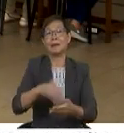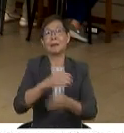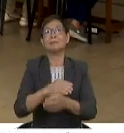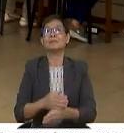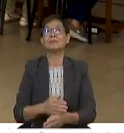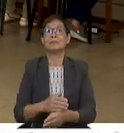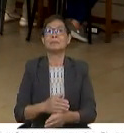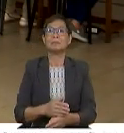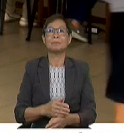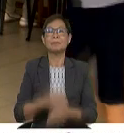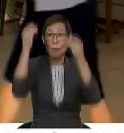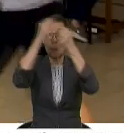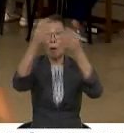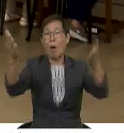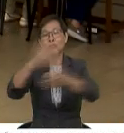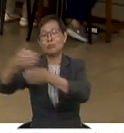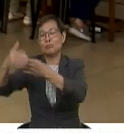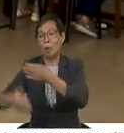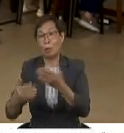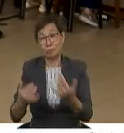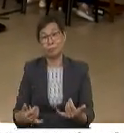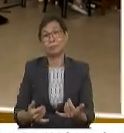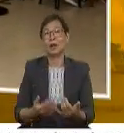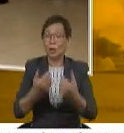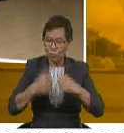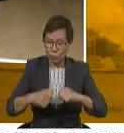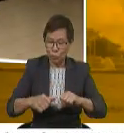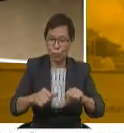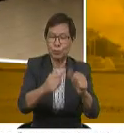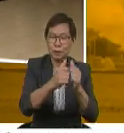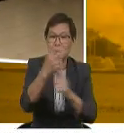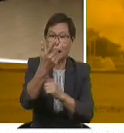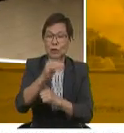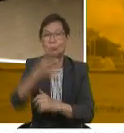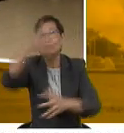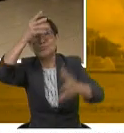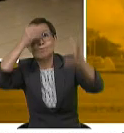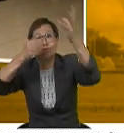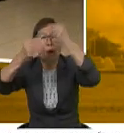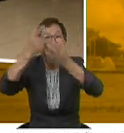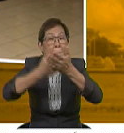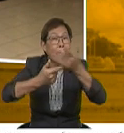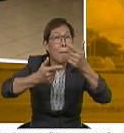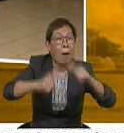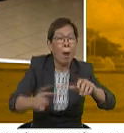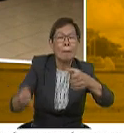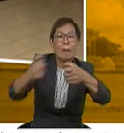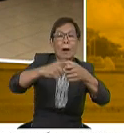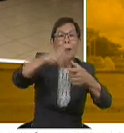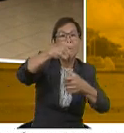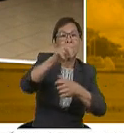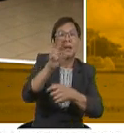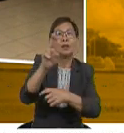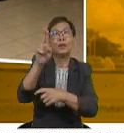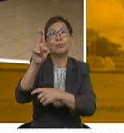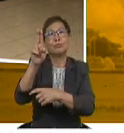itu saja yang boleh saya laporkan ketika ini. Pastikan anda terus bersama RTM untuk mendapatkan perkembangan terkini berkaitan PRU Dun